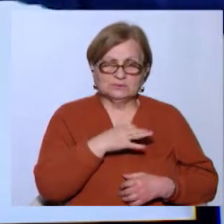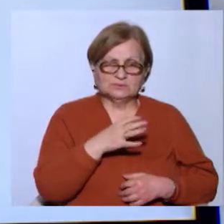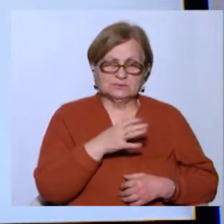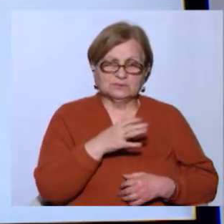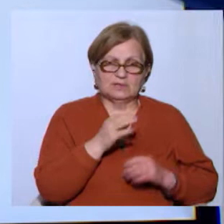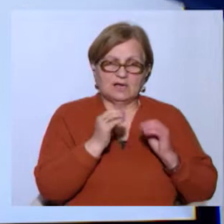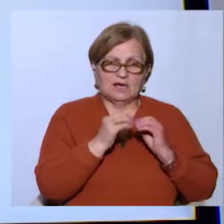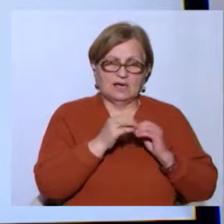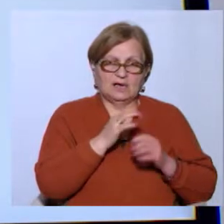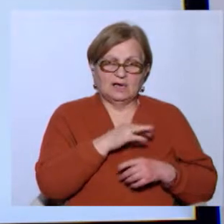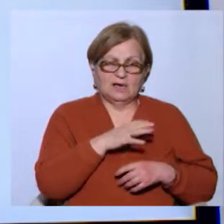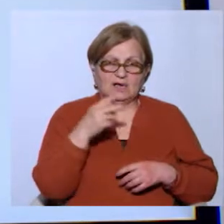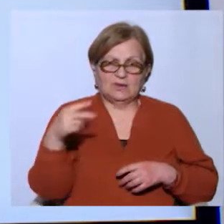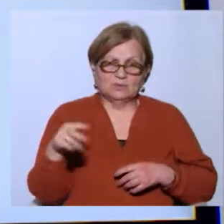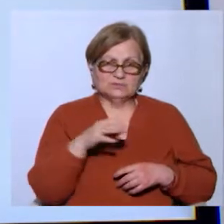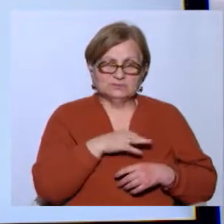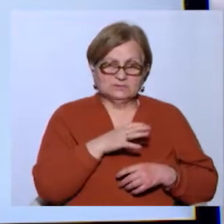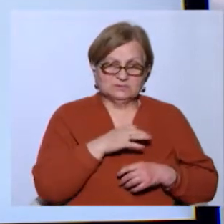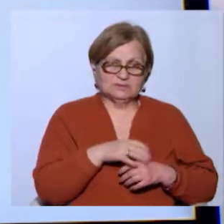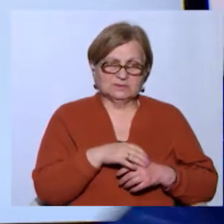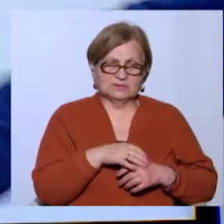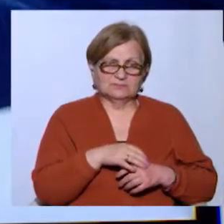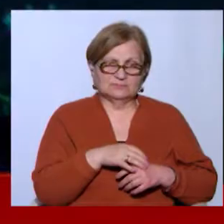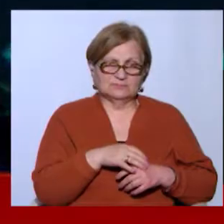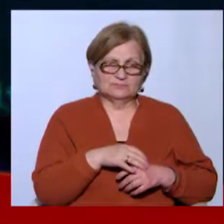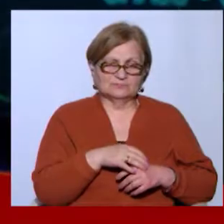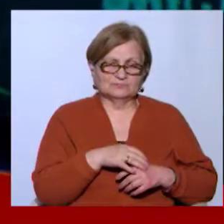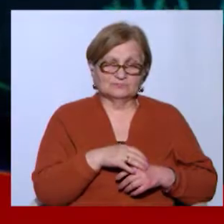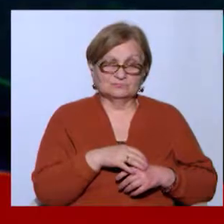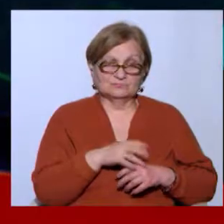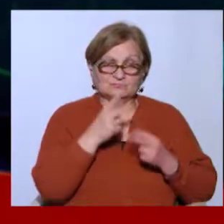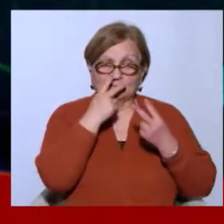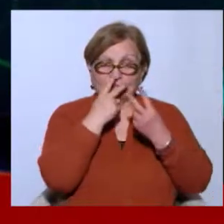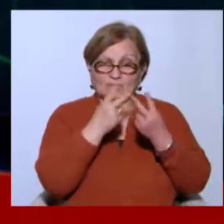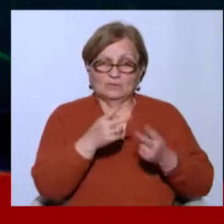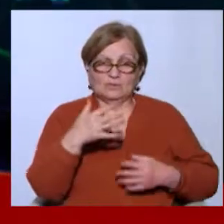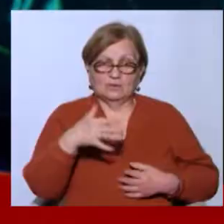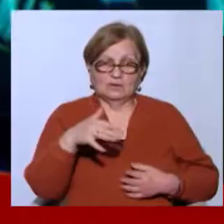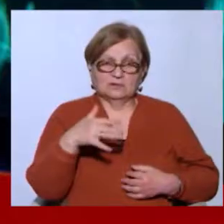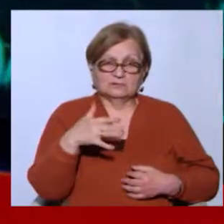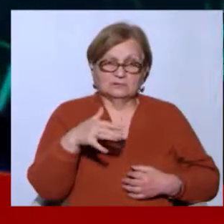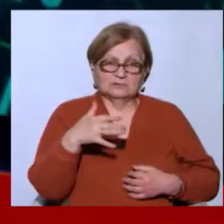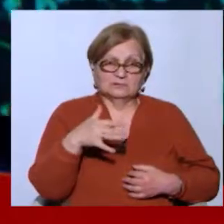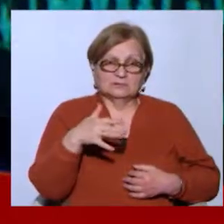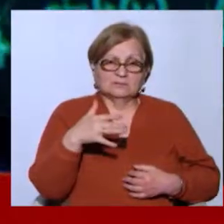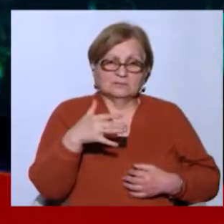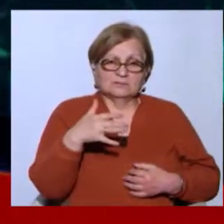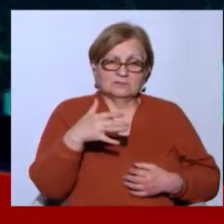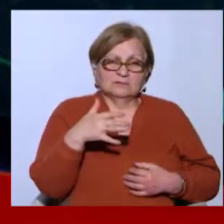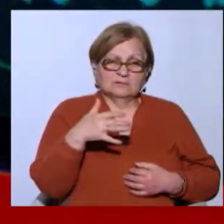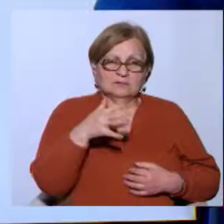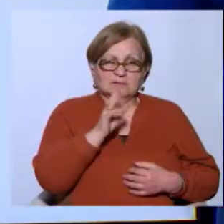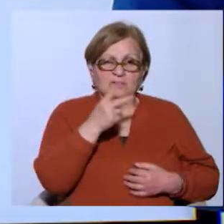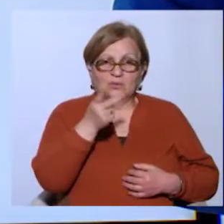თეთრიანები, 10 და 20 თეთრიანები. დააკვირდით 50 თეთრიანს მე 2 ცალი